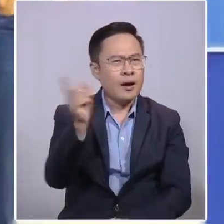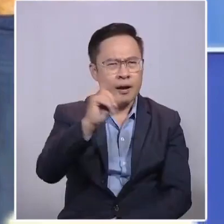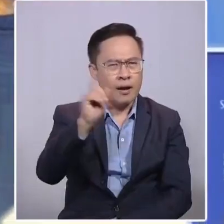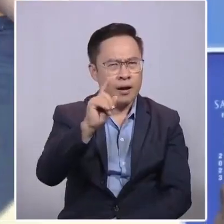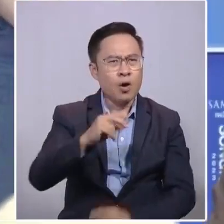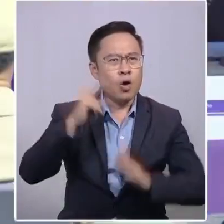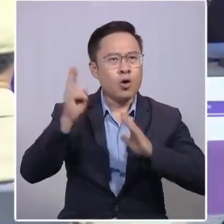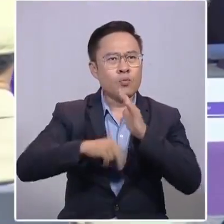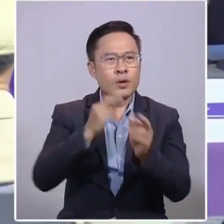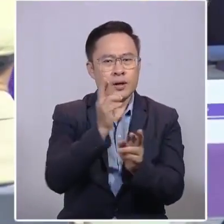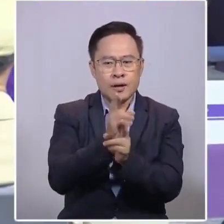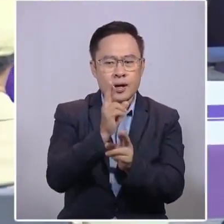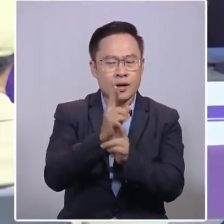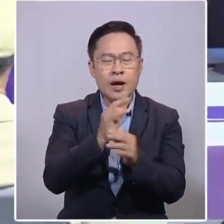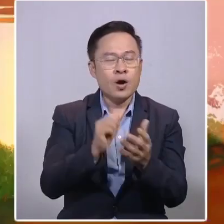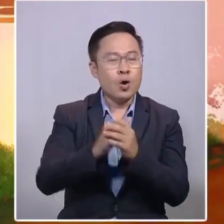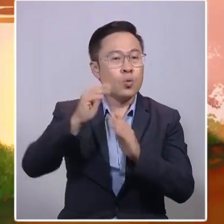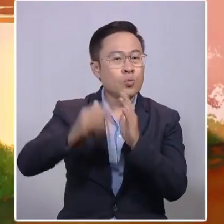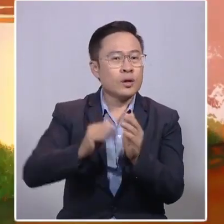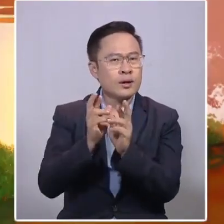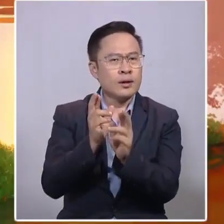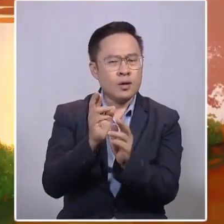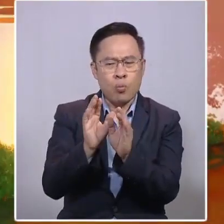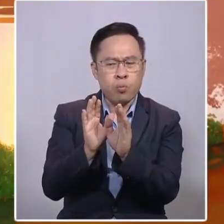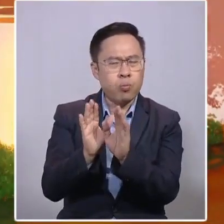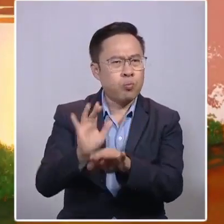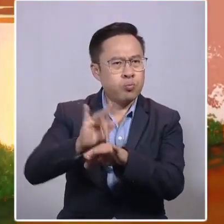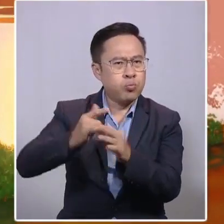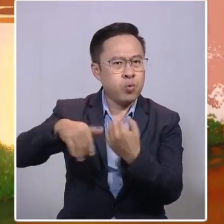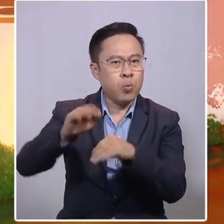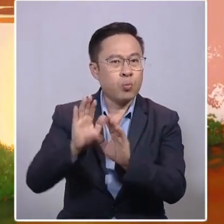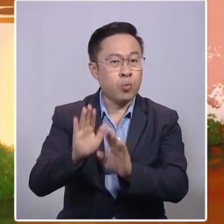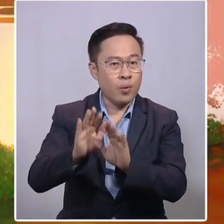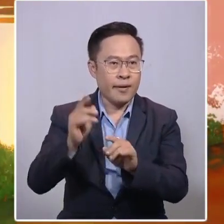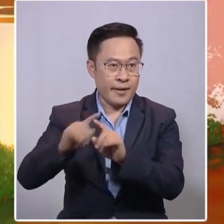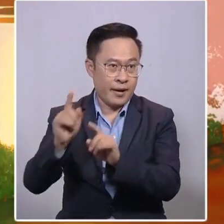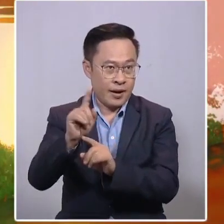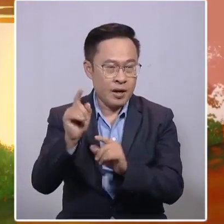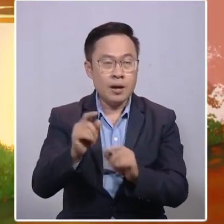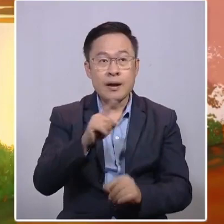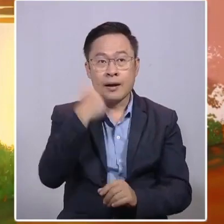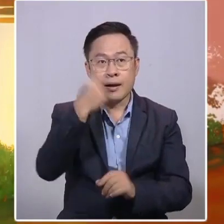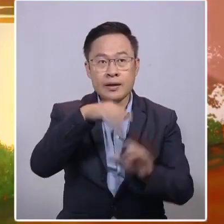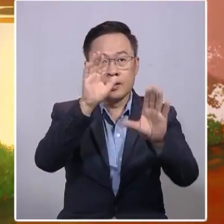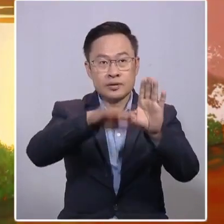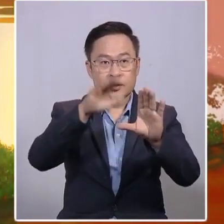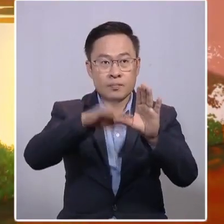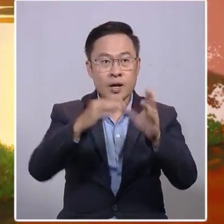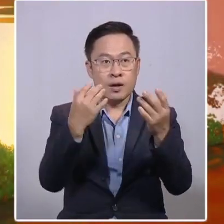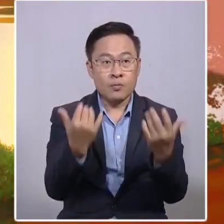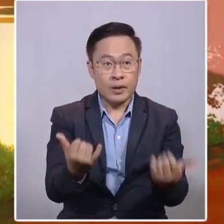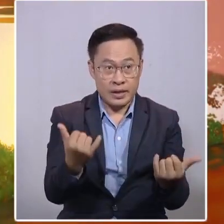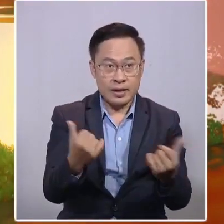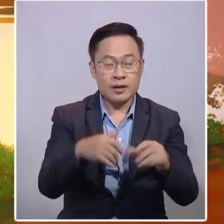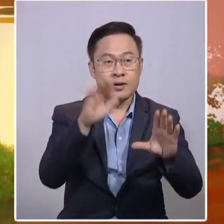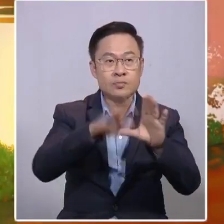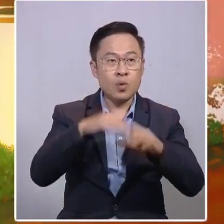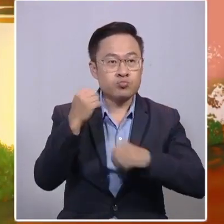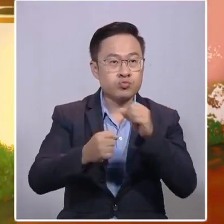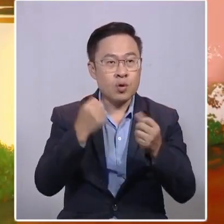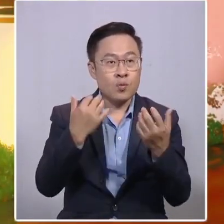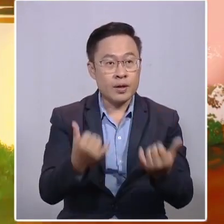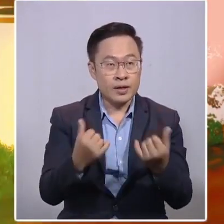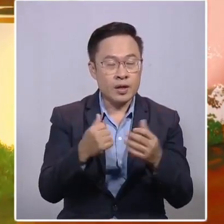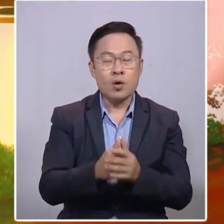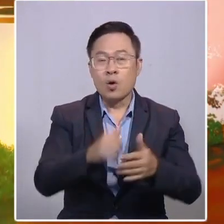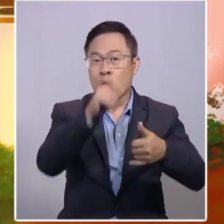โลกคุณหน่อยแน่คุณผู้ชมครับเพราะว่าทุกๆคนนะครับที่เข้ามาสมัครกิกิจกรรมวิ่ง MCOT Run 2023ของเราครั้งนี้